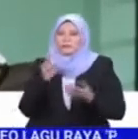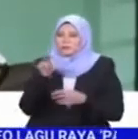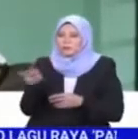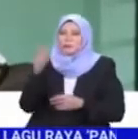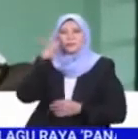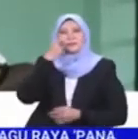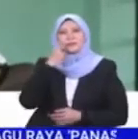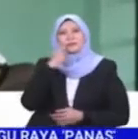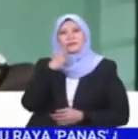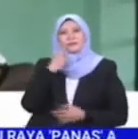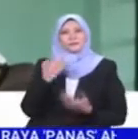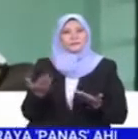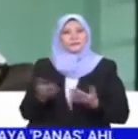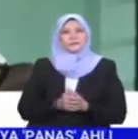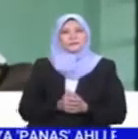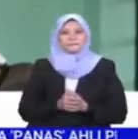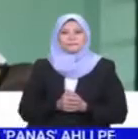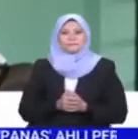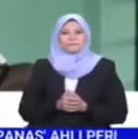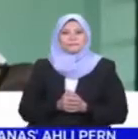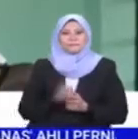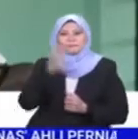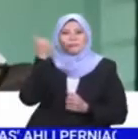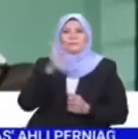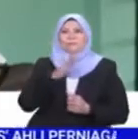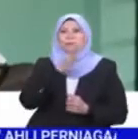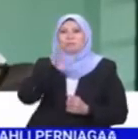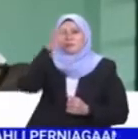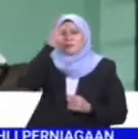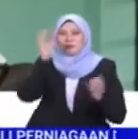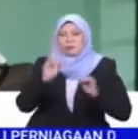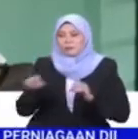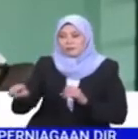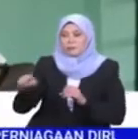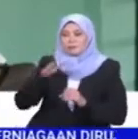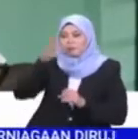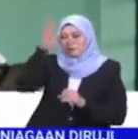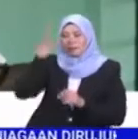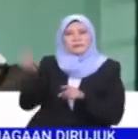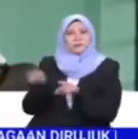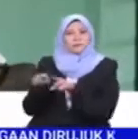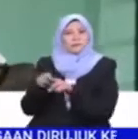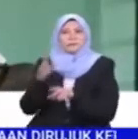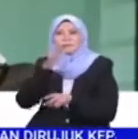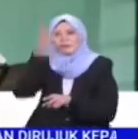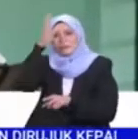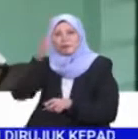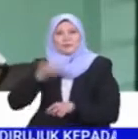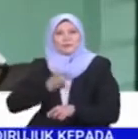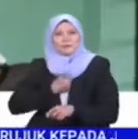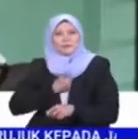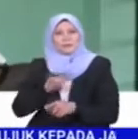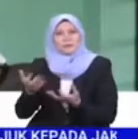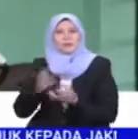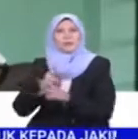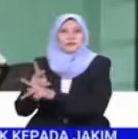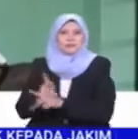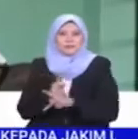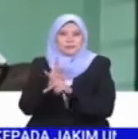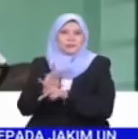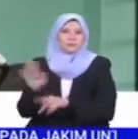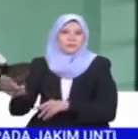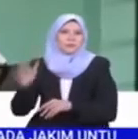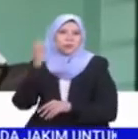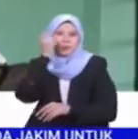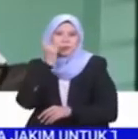diorang saya pun tak dapat ni lah. Sebab kalau mak ayah tak ada pun diorang pun ada. Diorang pun saya anggap diorang macam mak ayah, saya nak jaga diorang lah. Sebab kat